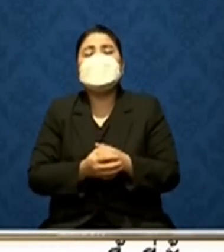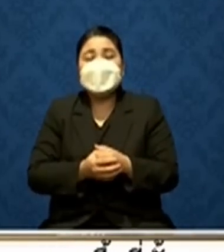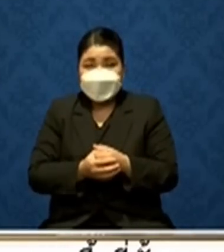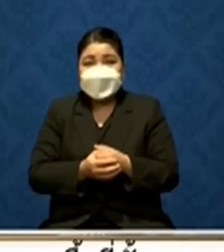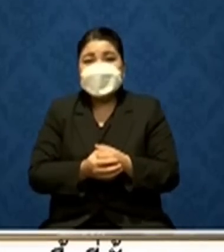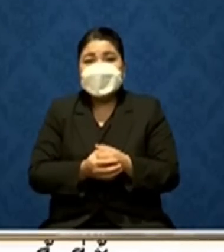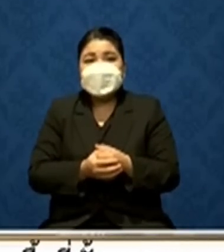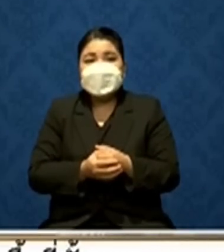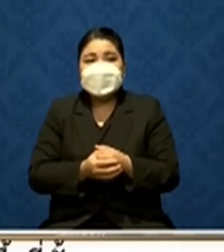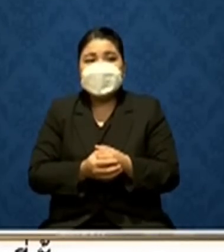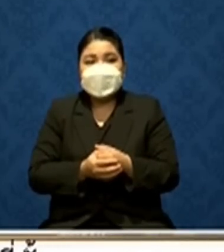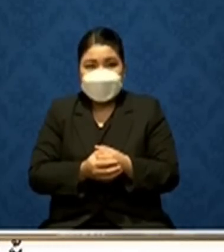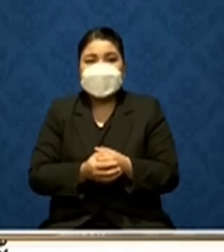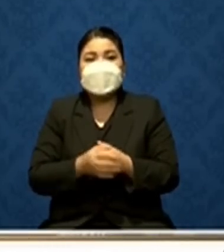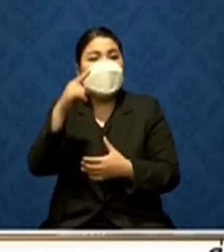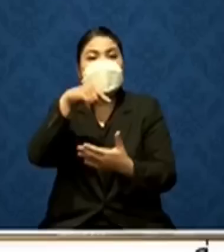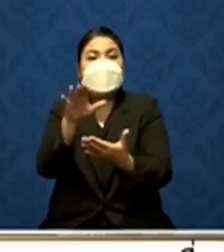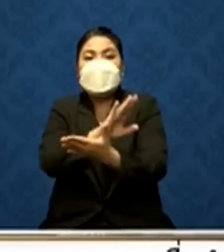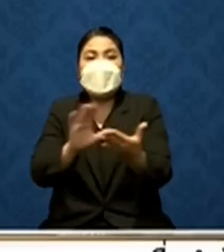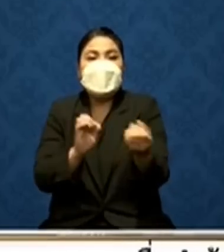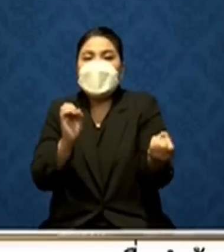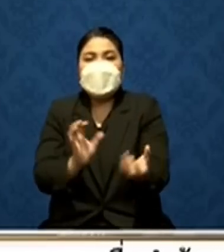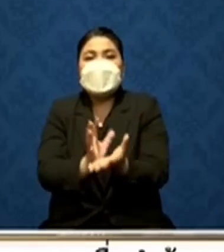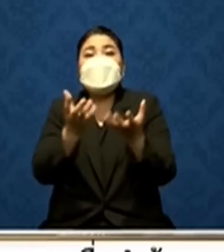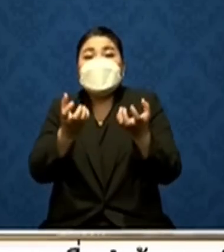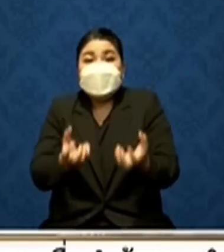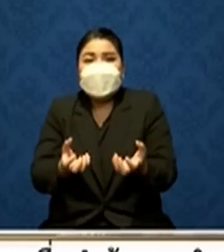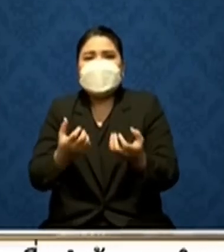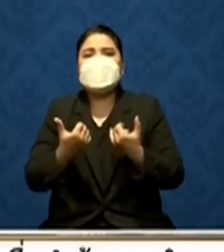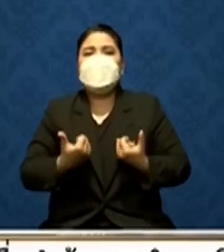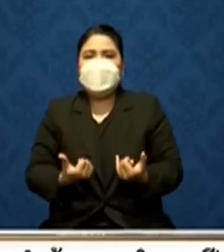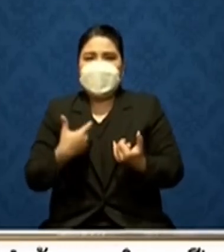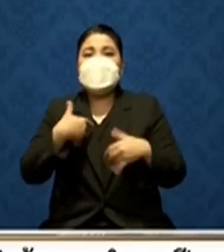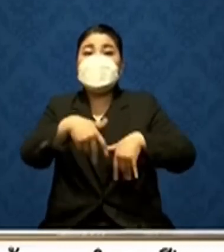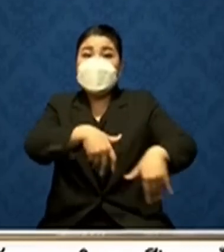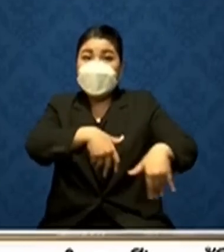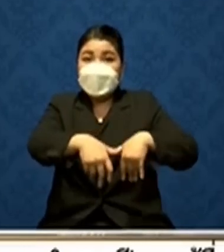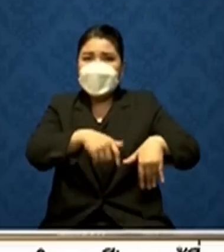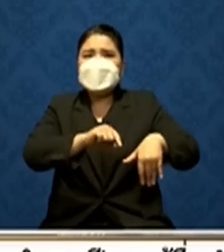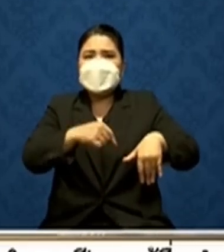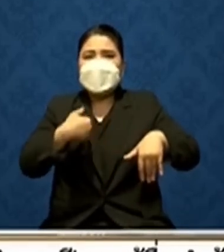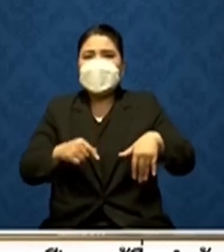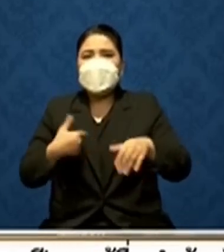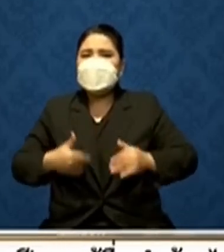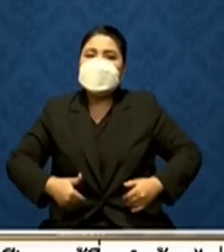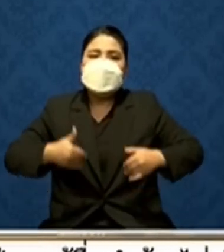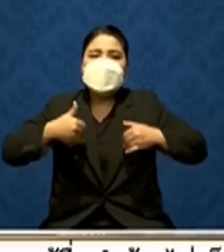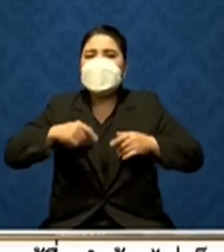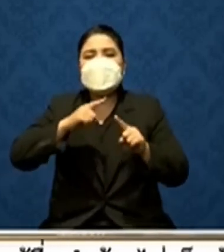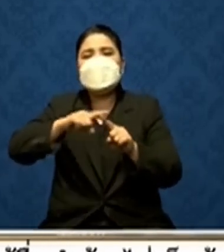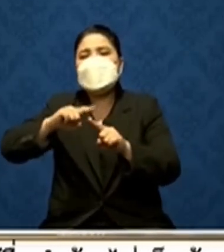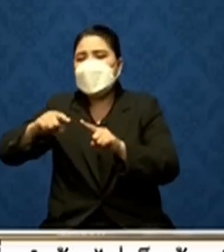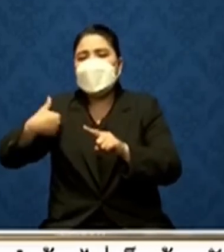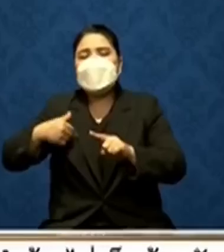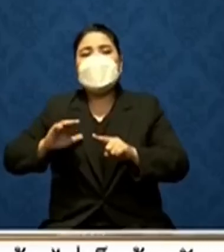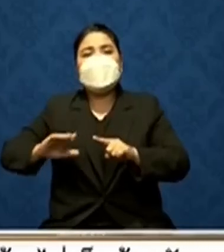กับประเทศชาติอย่างใหญ่หลวงประชาชนสูญเสียโอกาสที่จะได้คุณภาพชีวิตและหลักประกันใน